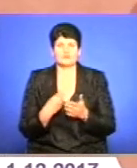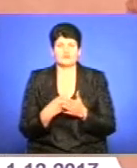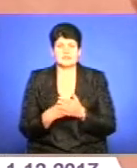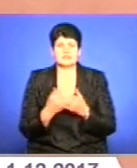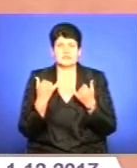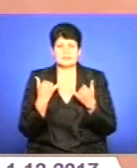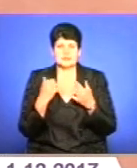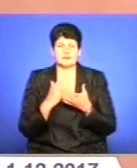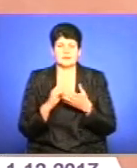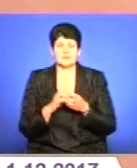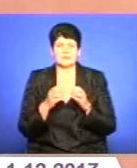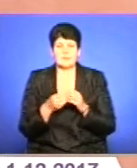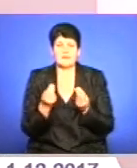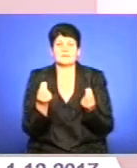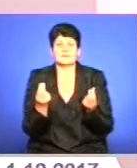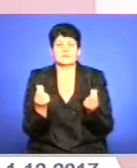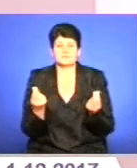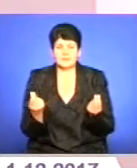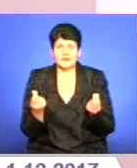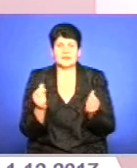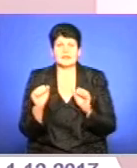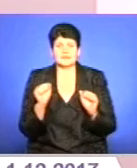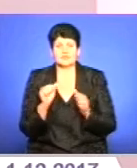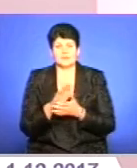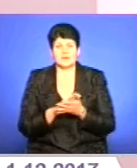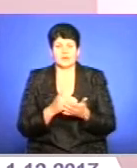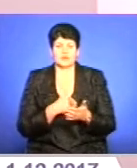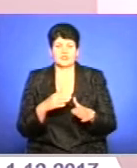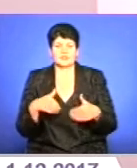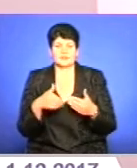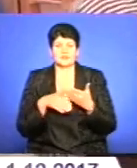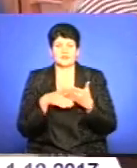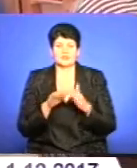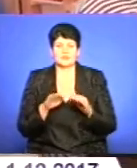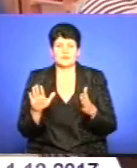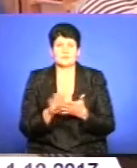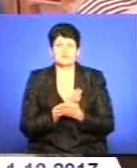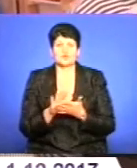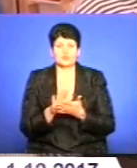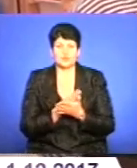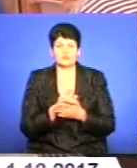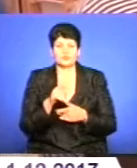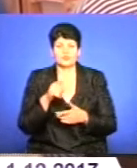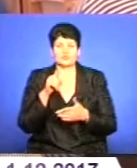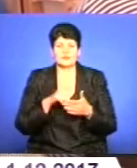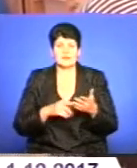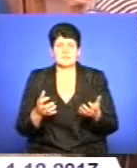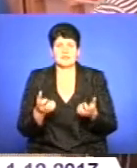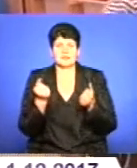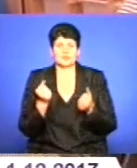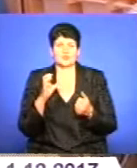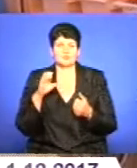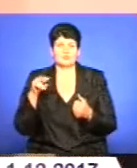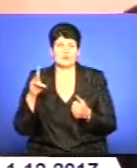Наразі гостро стоїть питання фінансування. Керівництво і надалі хоче надавати допомогу дітям безкоштовно. Тут сподіваються на підтримку спонсорів